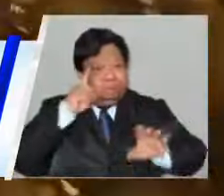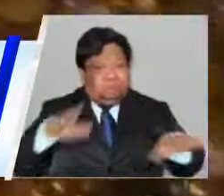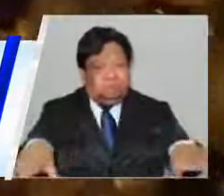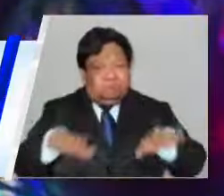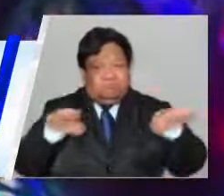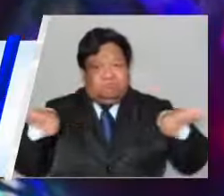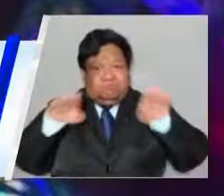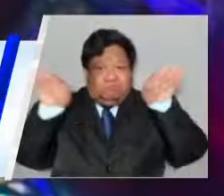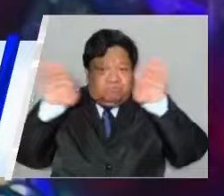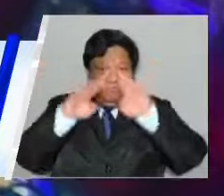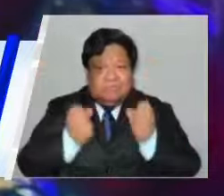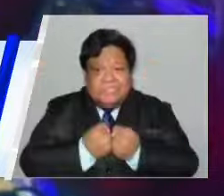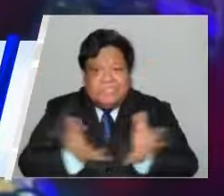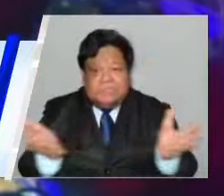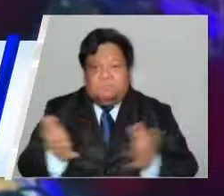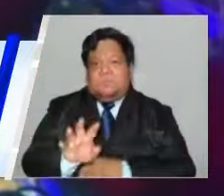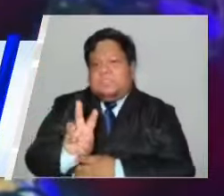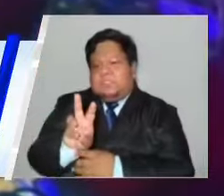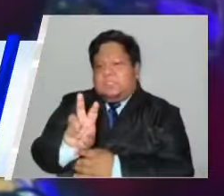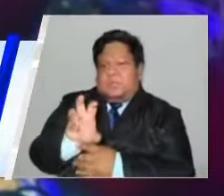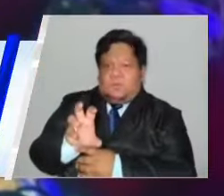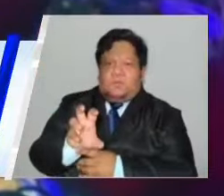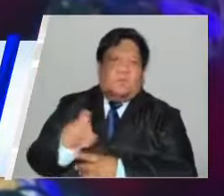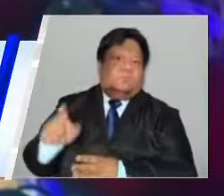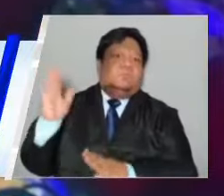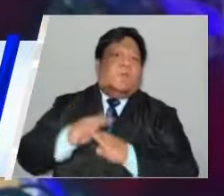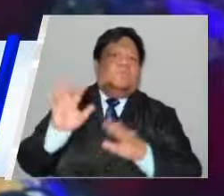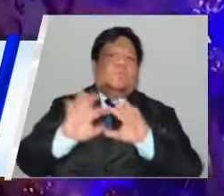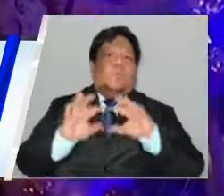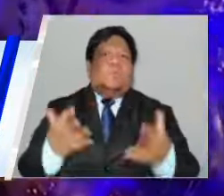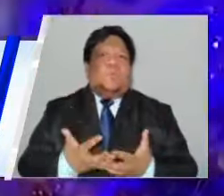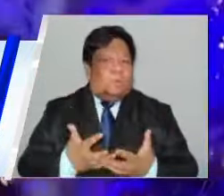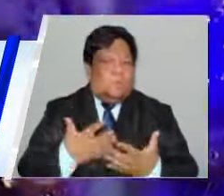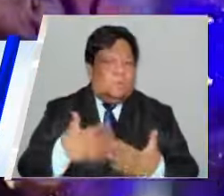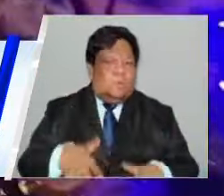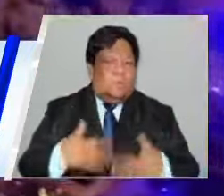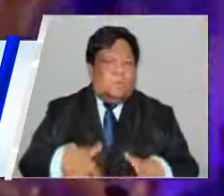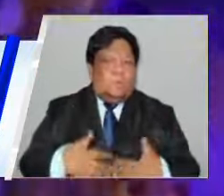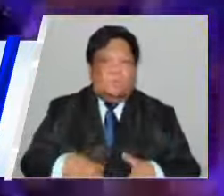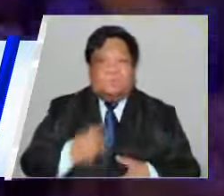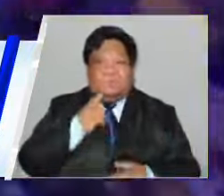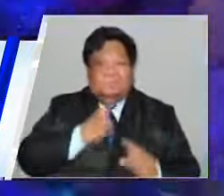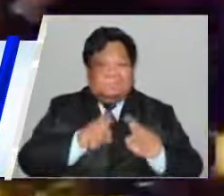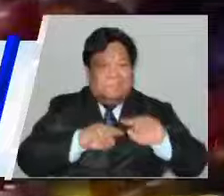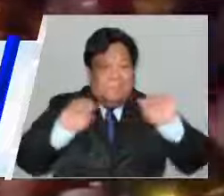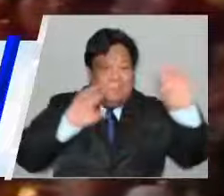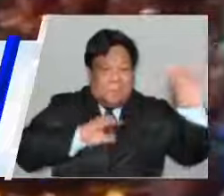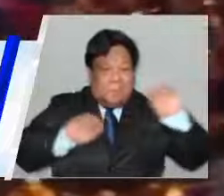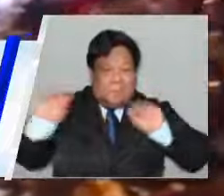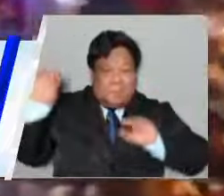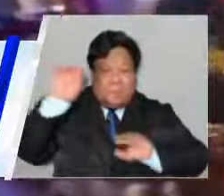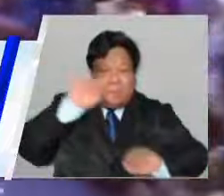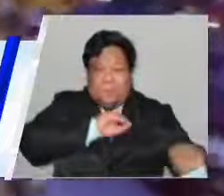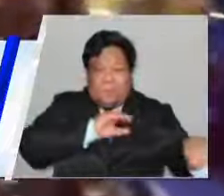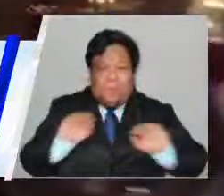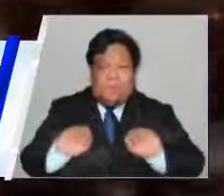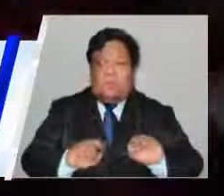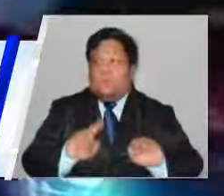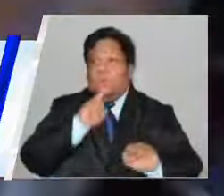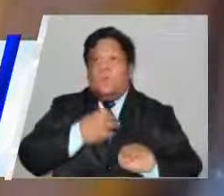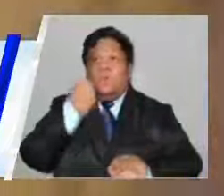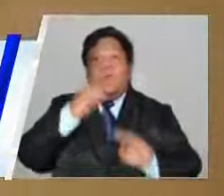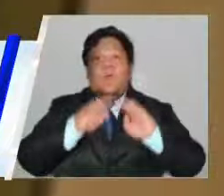tree. Kumukuti-kutita pa ang 50,000 ilaw na nakapalibot dyan. Ang may-ari ng bahay, 6 na ring